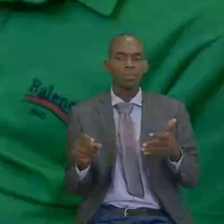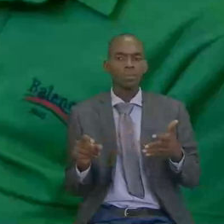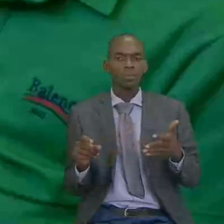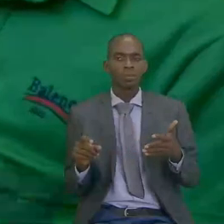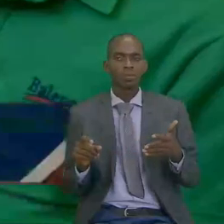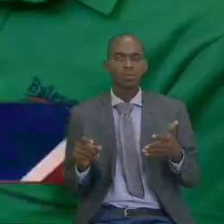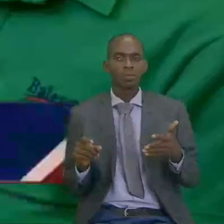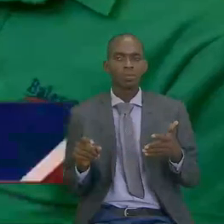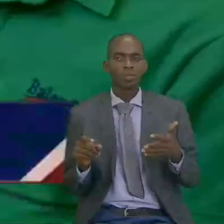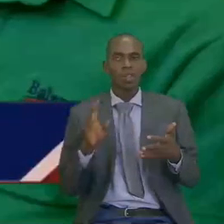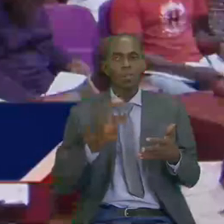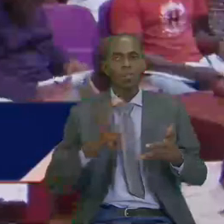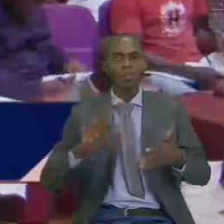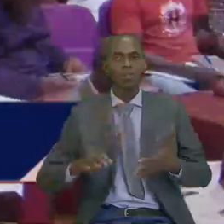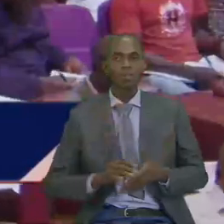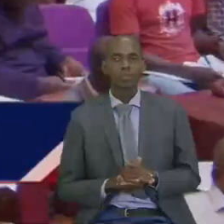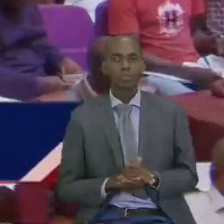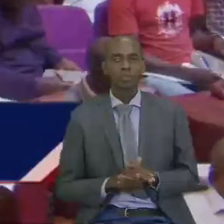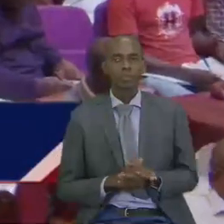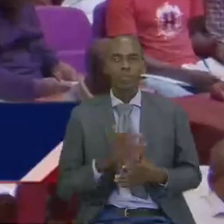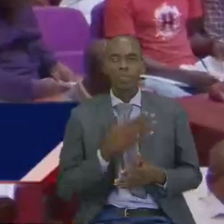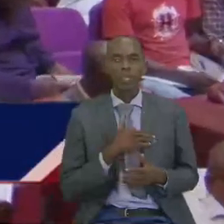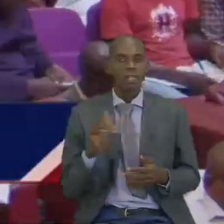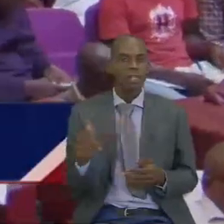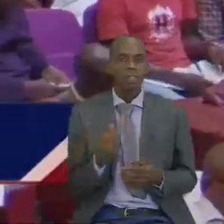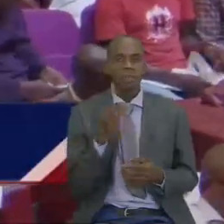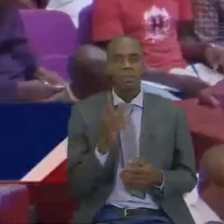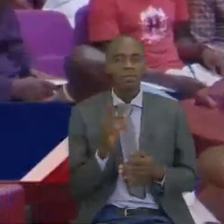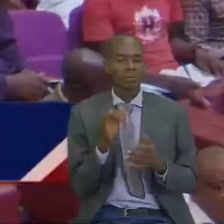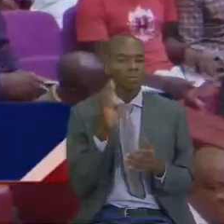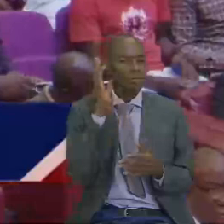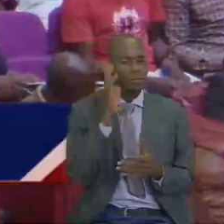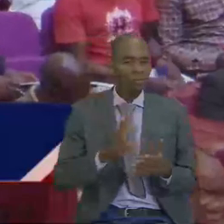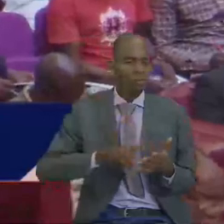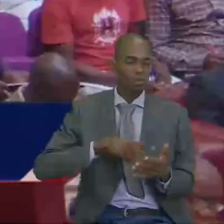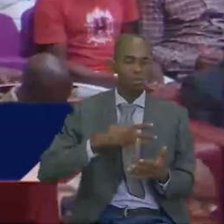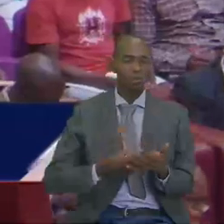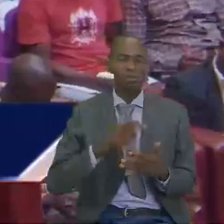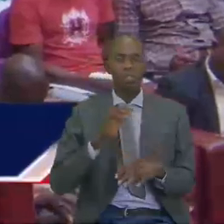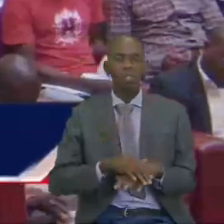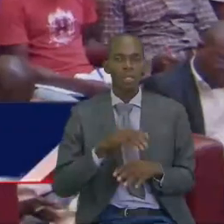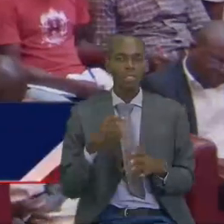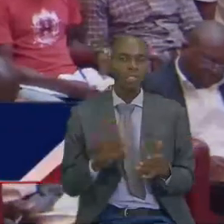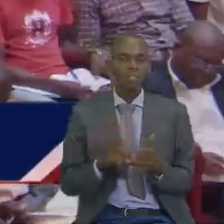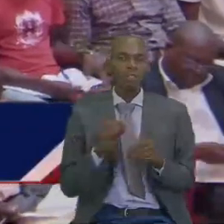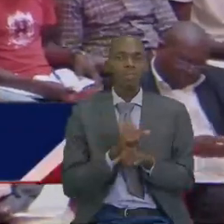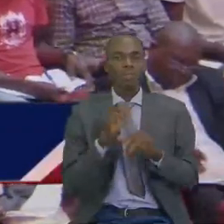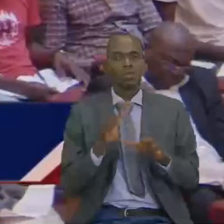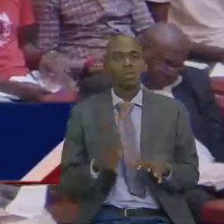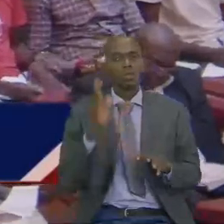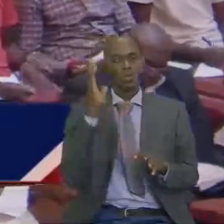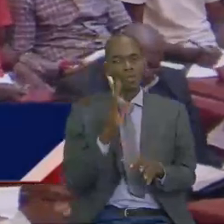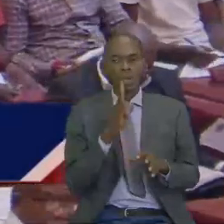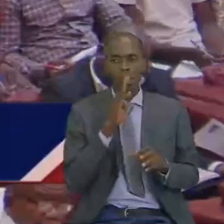Matthieu 21, verset 44. Celui qui tombera sur cette pierre